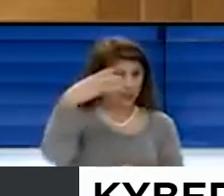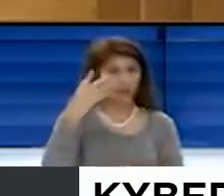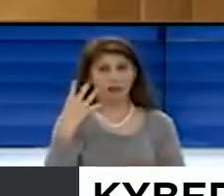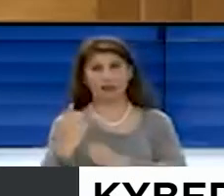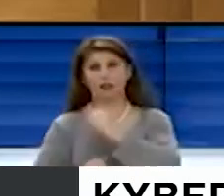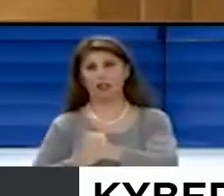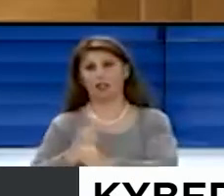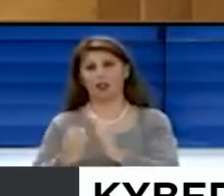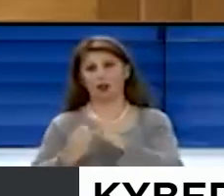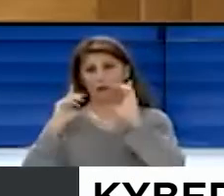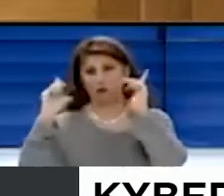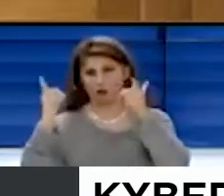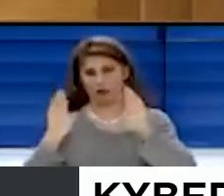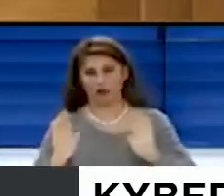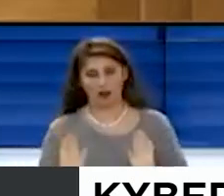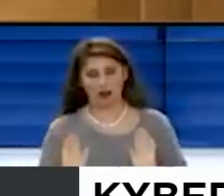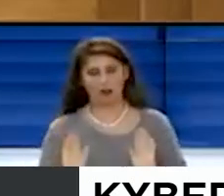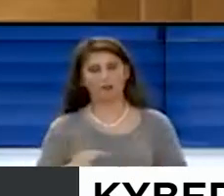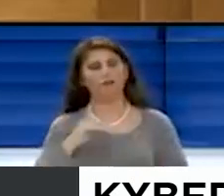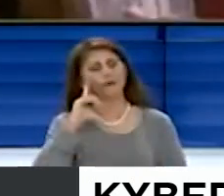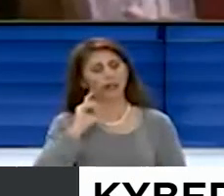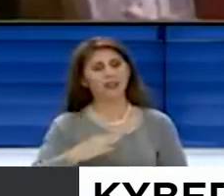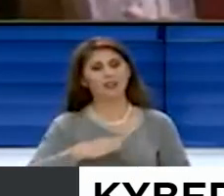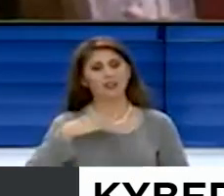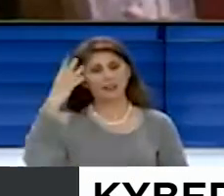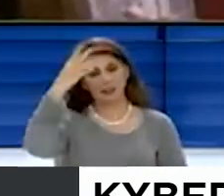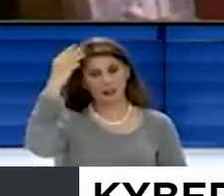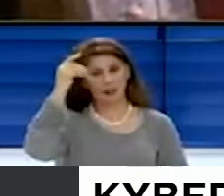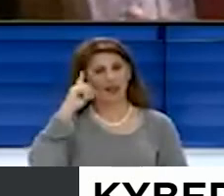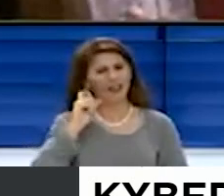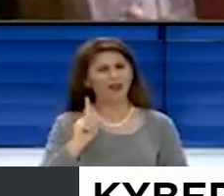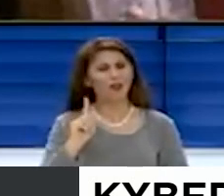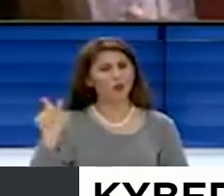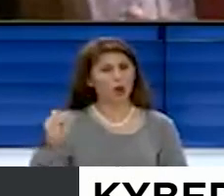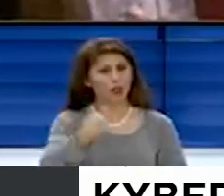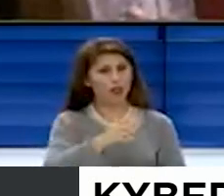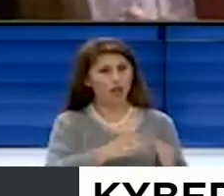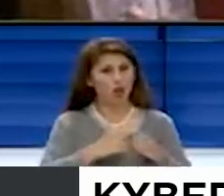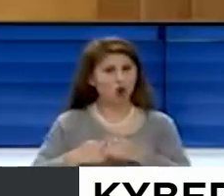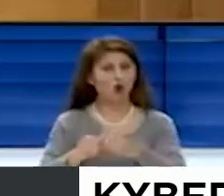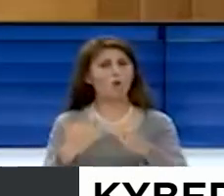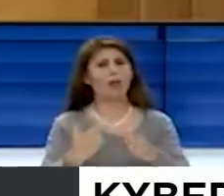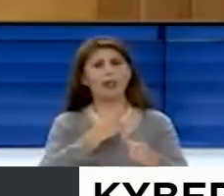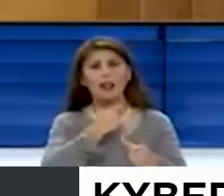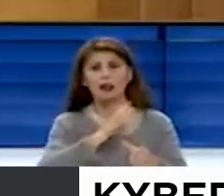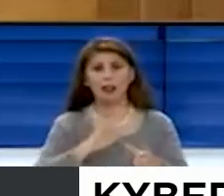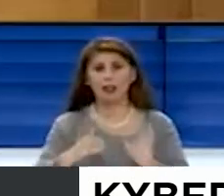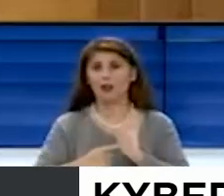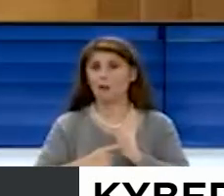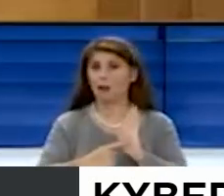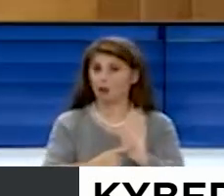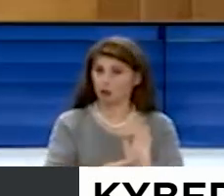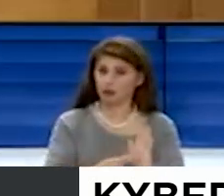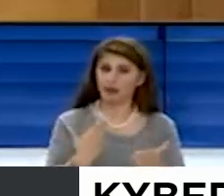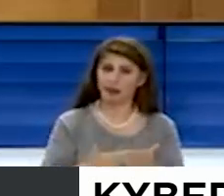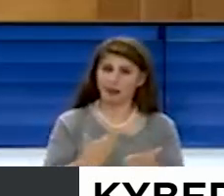γραφείου τύπου του Πρωθυπουργού, ο Δημήτρης Τσιόδρας, ερωτήθηκε σήμερα σχετικά σε συνέντευξη που παραχώρησε στην ΕΡΤ για